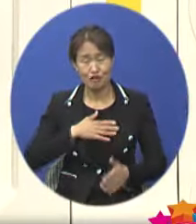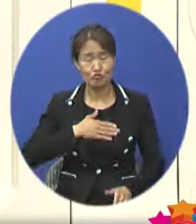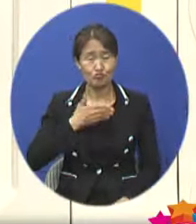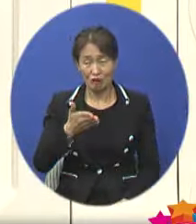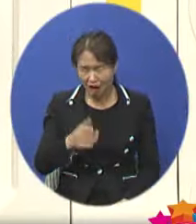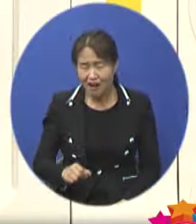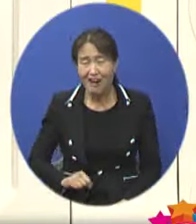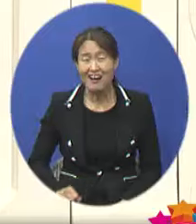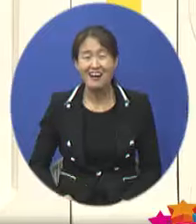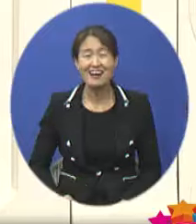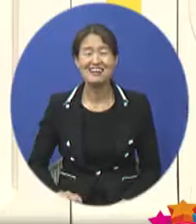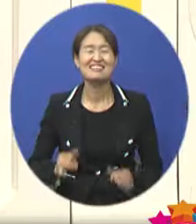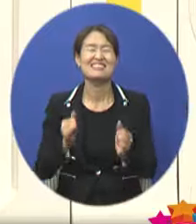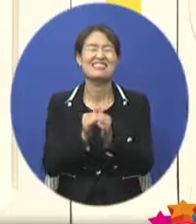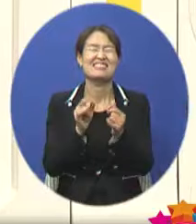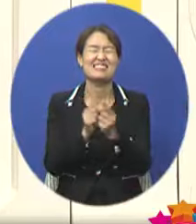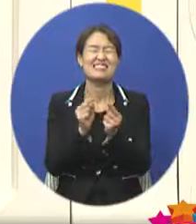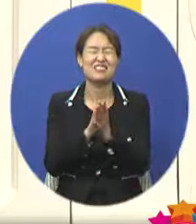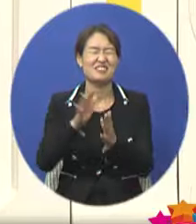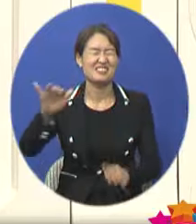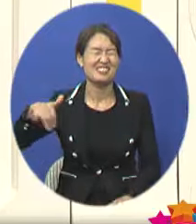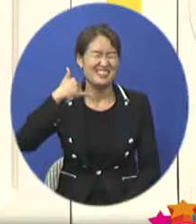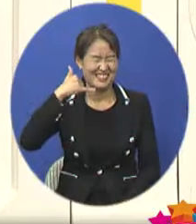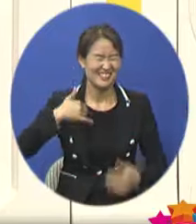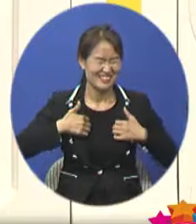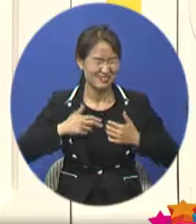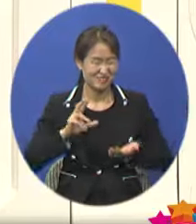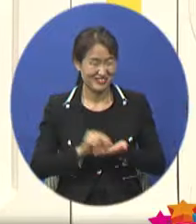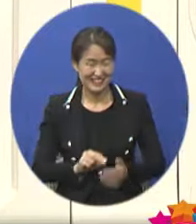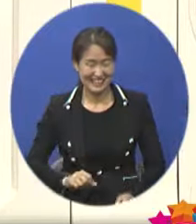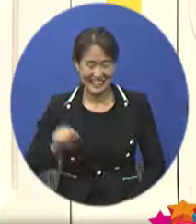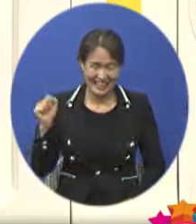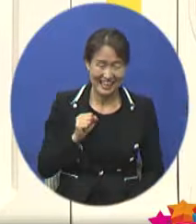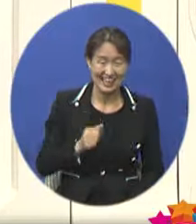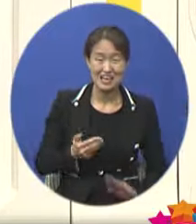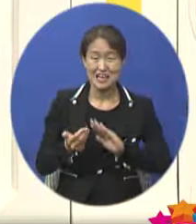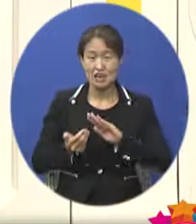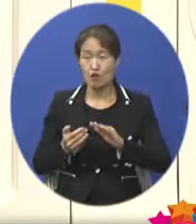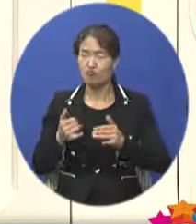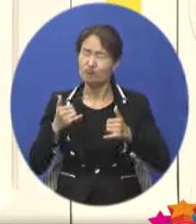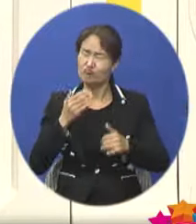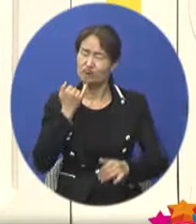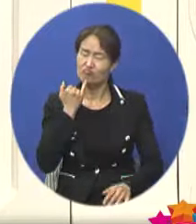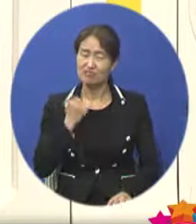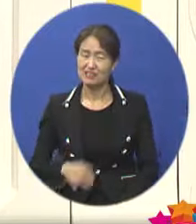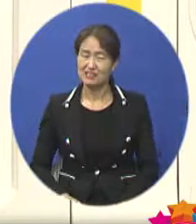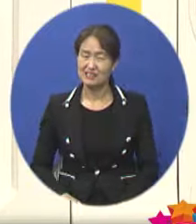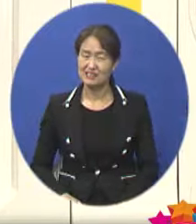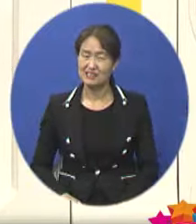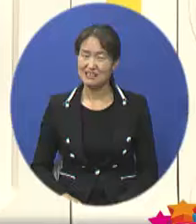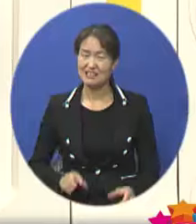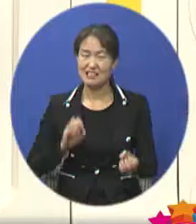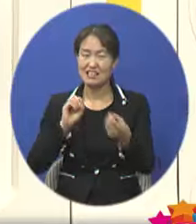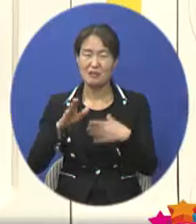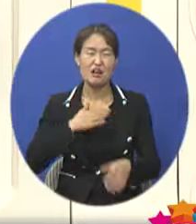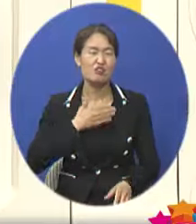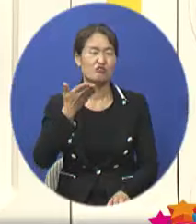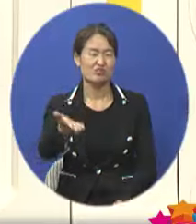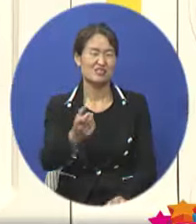그럼 직접 전화로 한번 내주시지. 아 그럴 거인데 그랬네. 예, 이부영 씨 맞추게. 전화 한다고 하면 통화 되는데. 그 정답을 알려주셨잖아 이부영